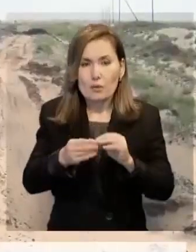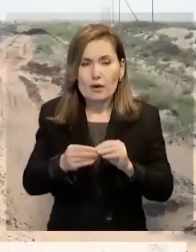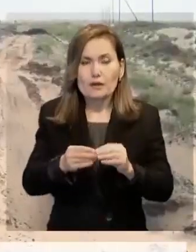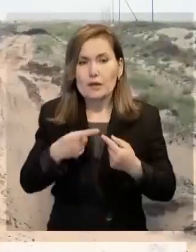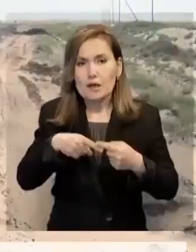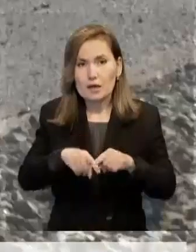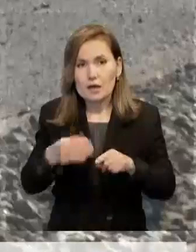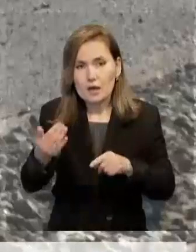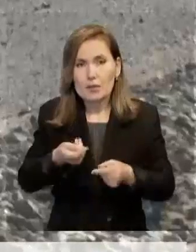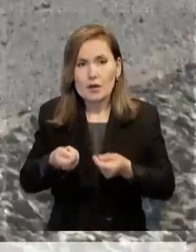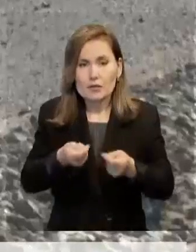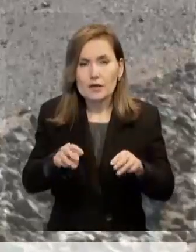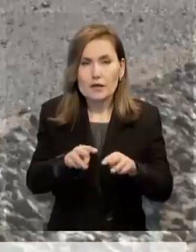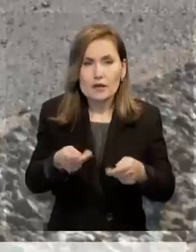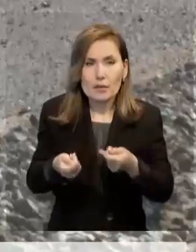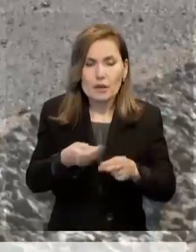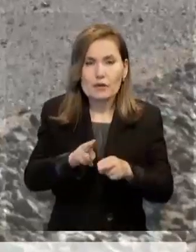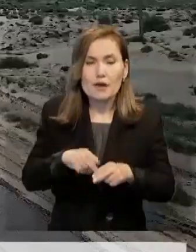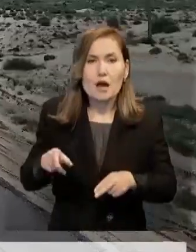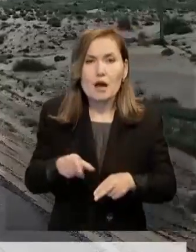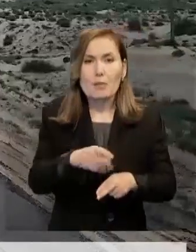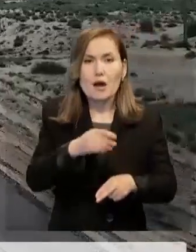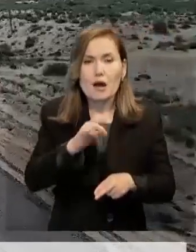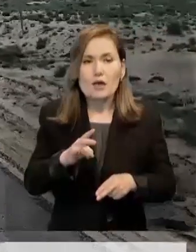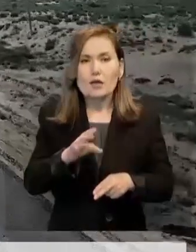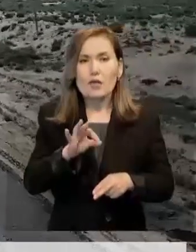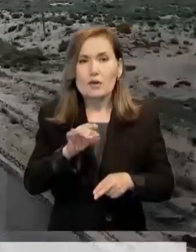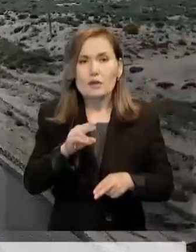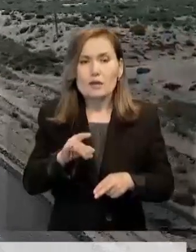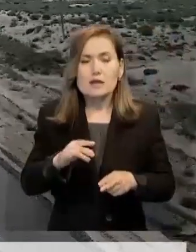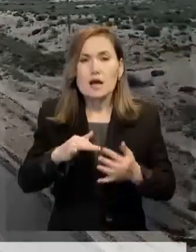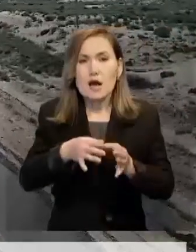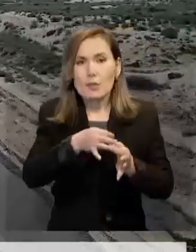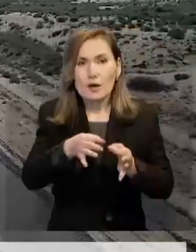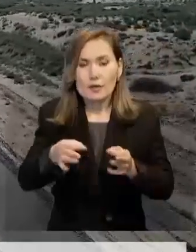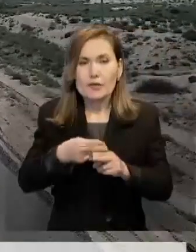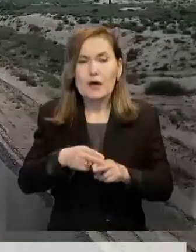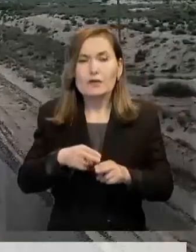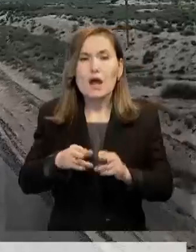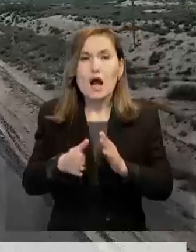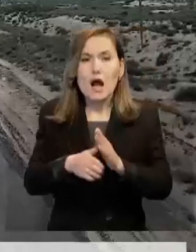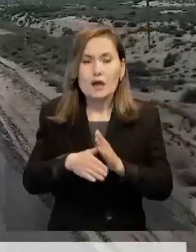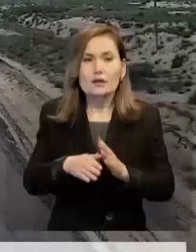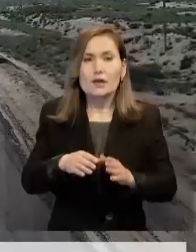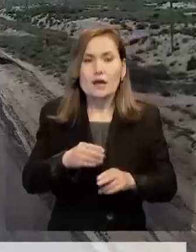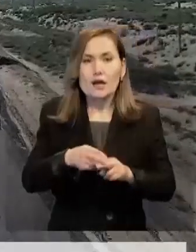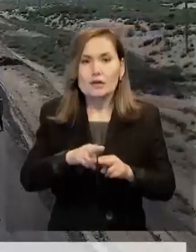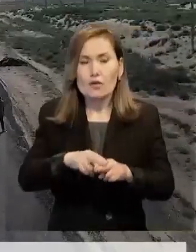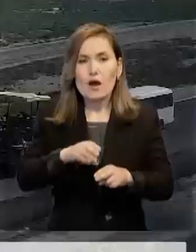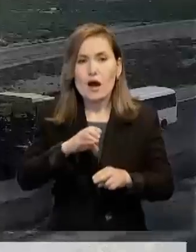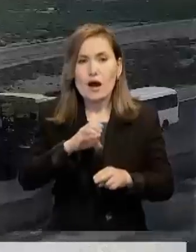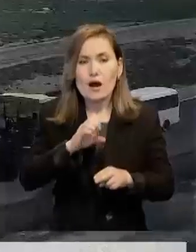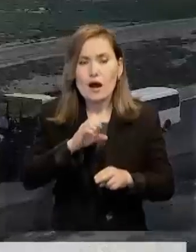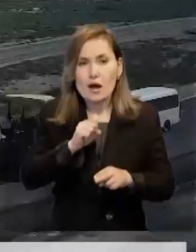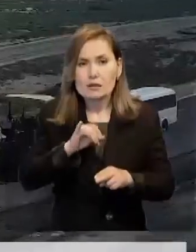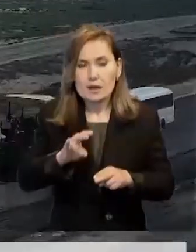басшысы Өнегей, Бисен, Сайқын автожолымен Хан Ордасы және Құрманғазы ауылдарын басып өтіп, Атырау-Астрахань бағытындағы жөндеу жұмыстарын көру үшін